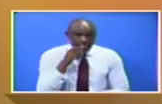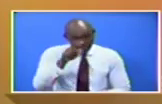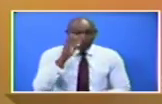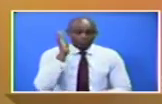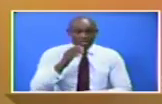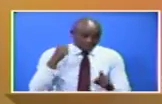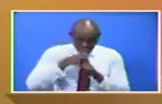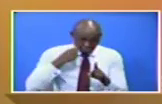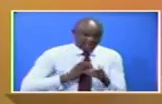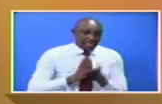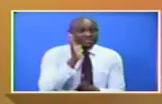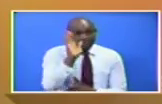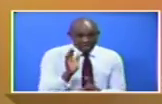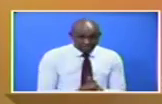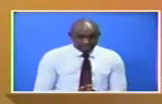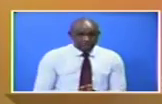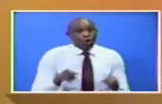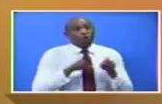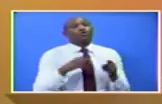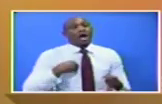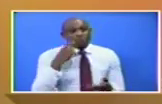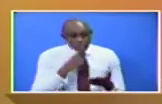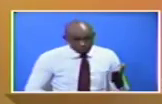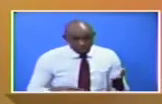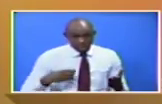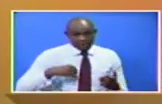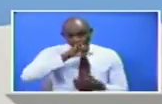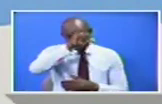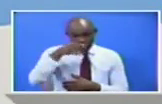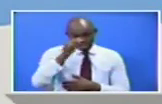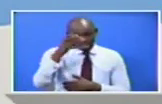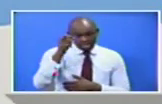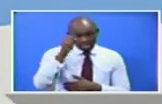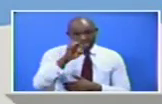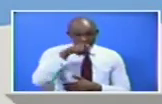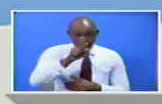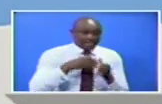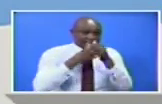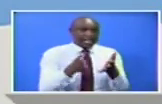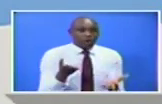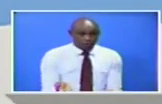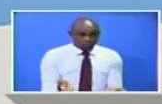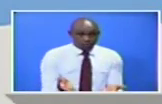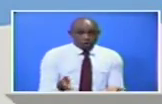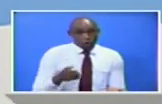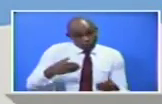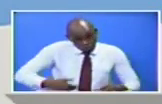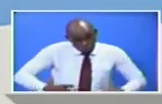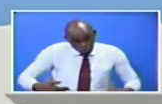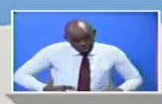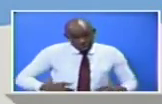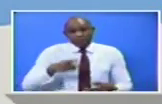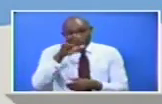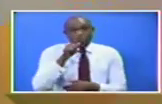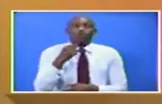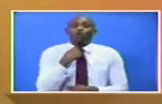akitueleza ni vipi anavyotetea haki zao. Pia tuko naye Jane Njoki ambaye ni kiongozi wa vijana kupitia muungano